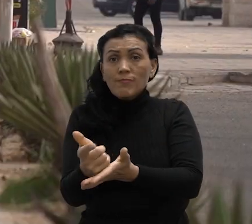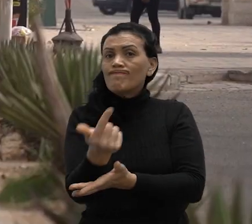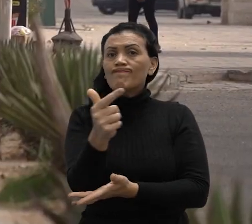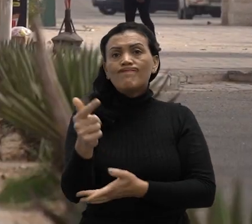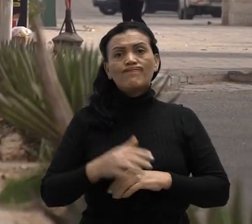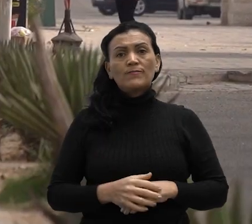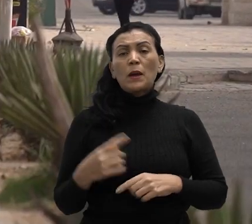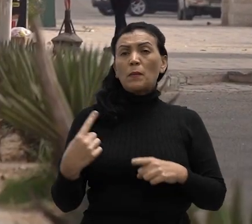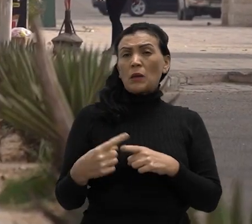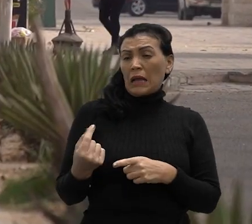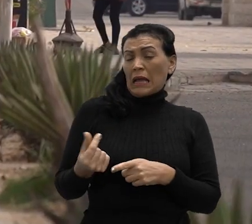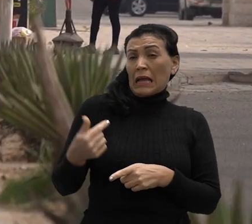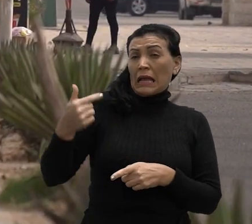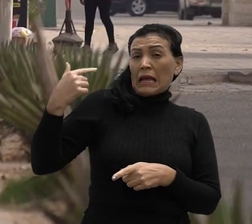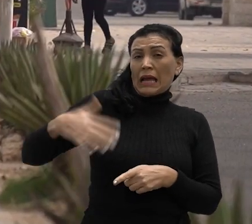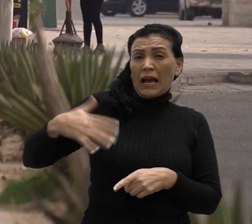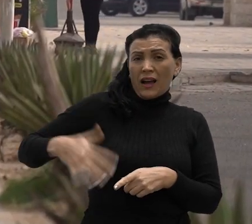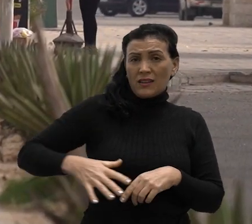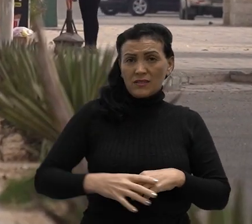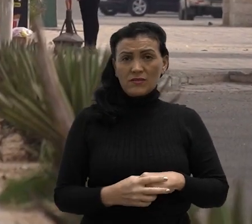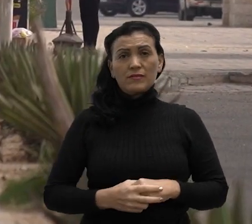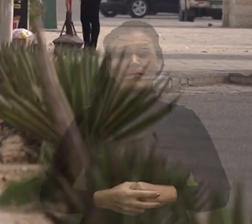والله لي غالي الكاوشوكة.